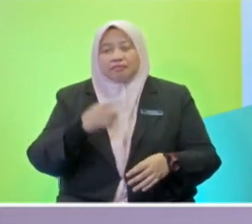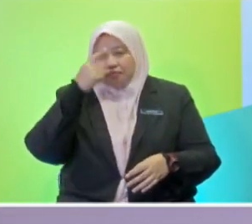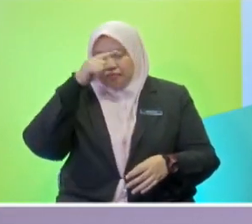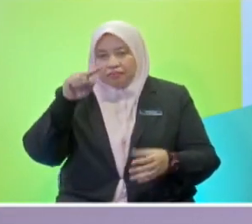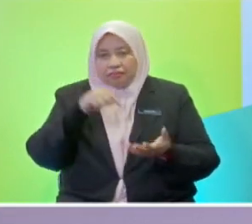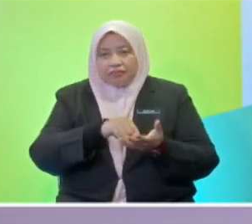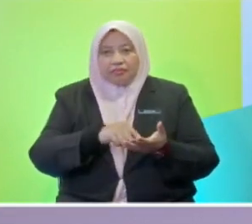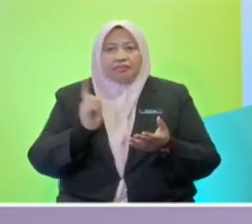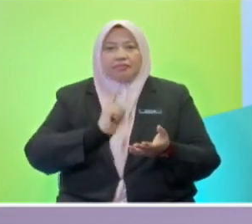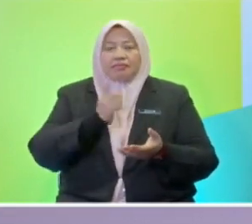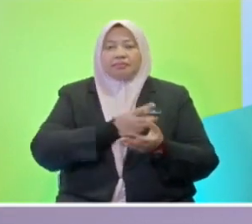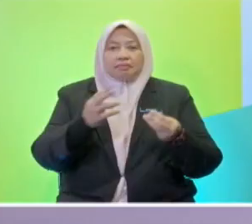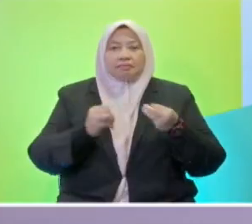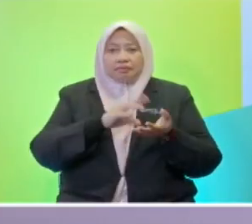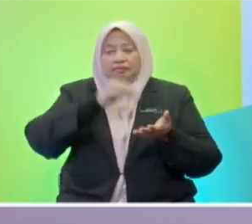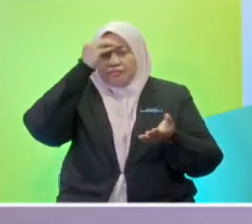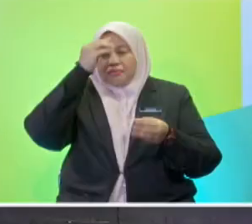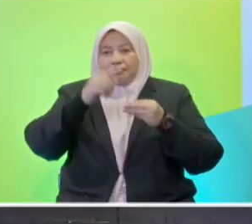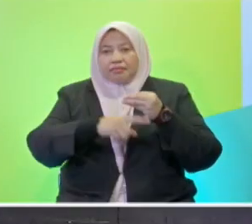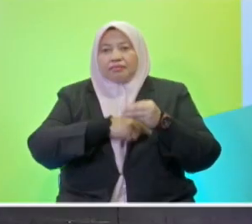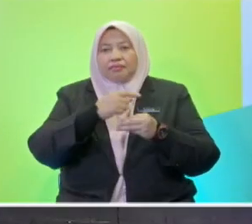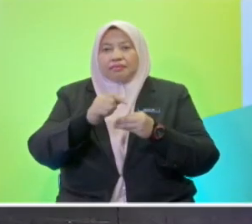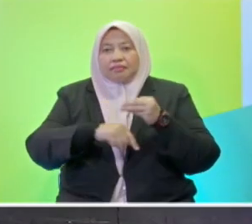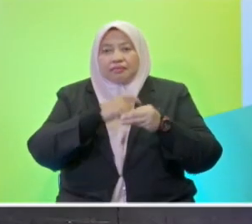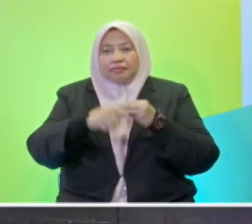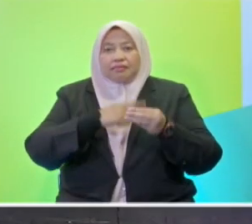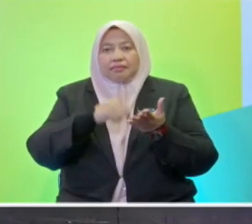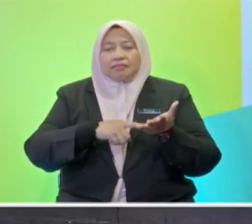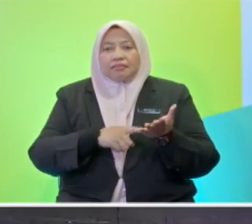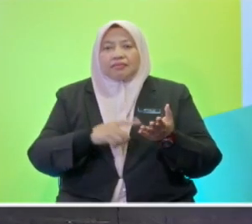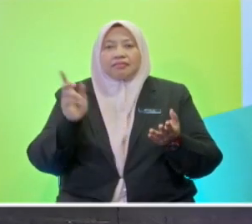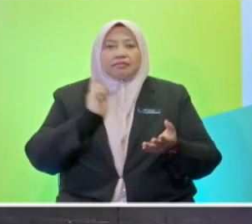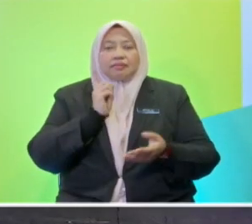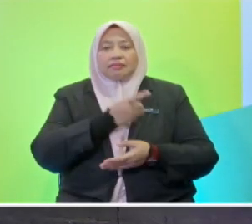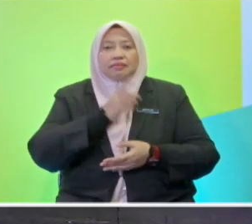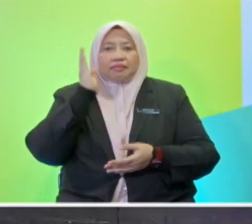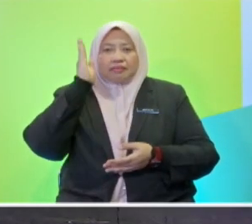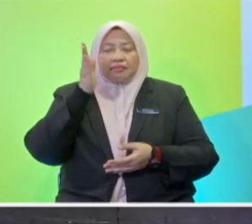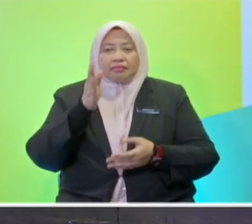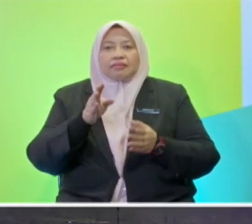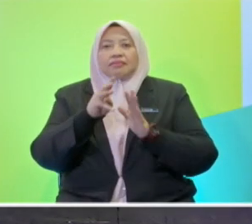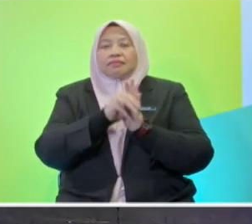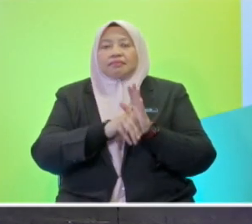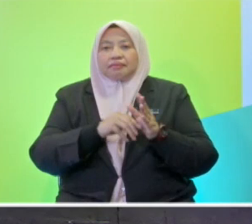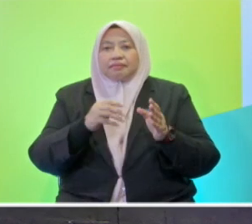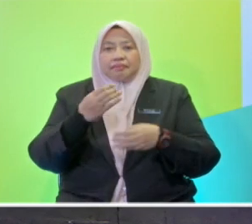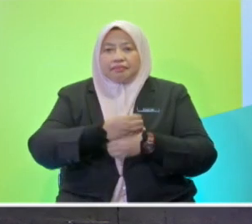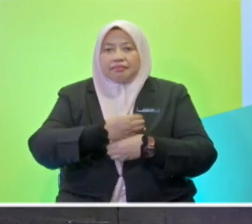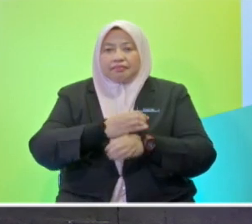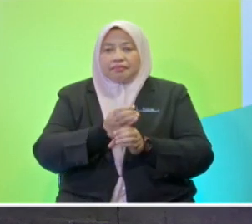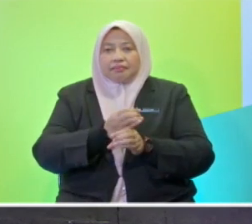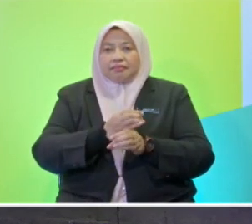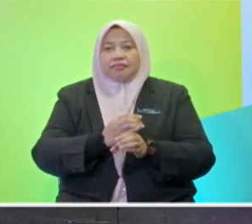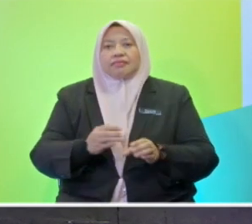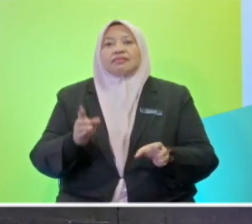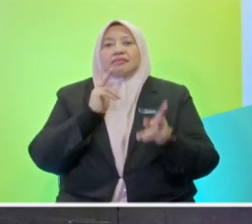belajar tentang apa Oke kita akan membentuk kartu